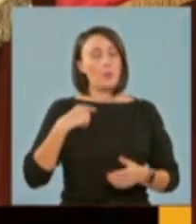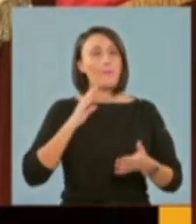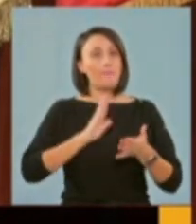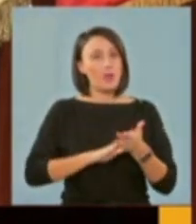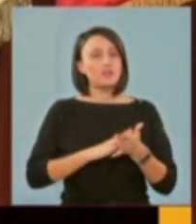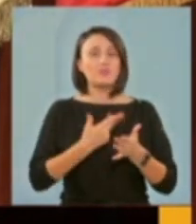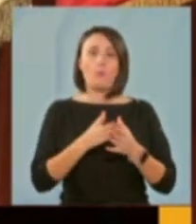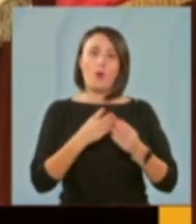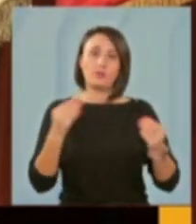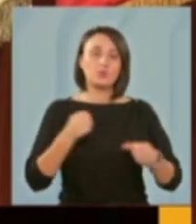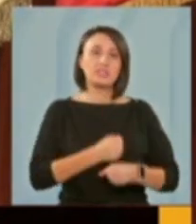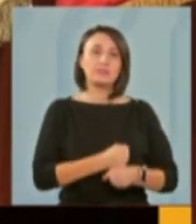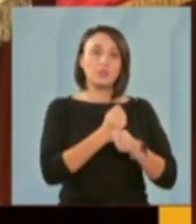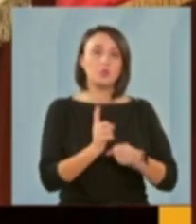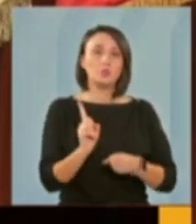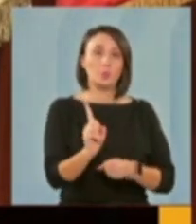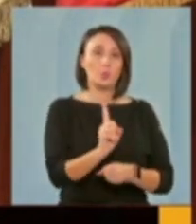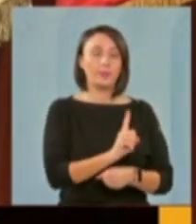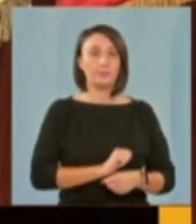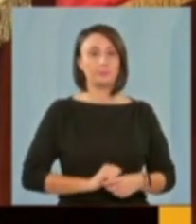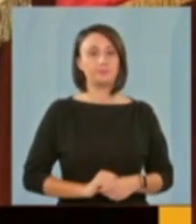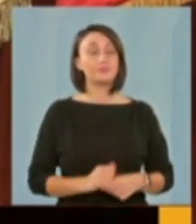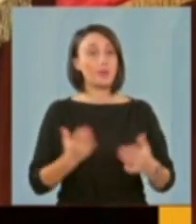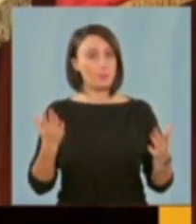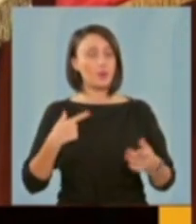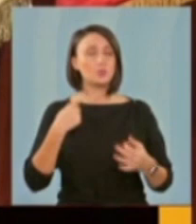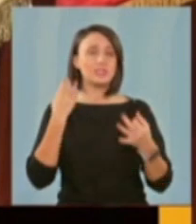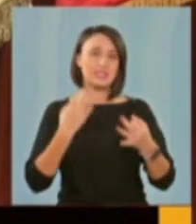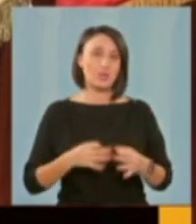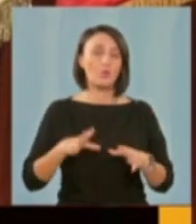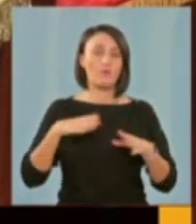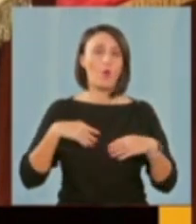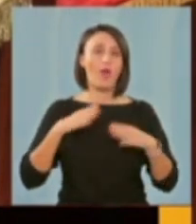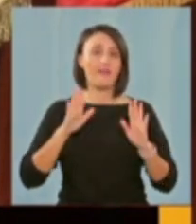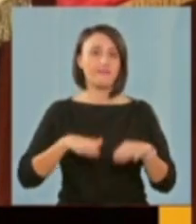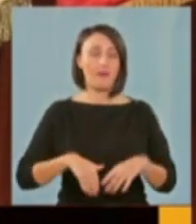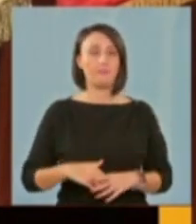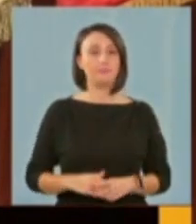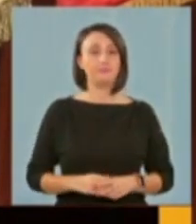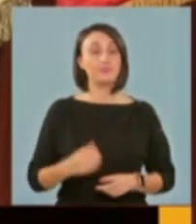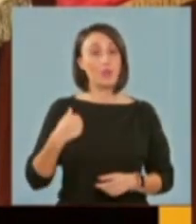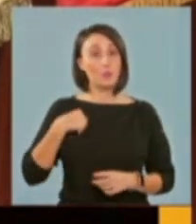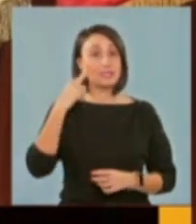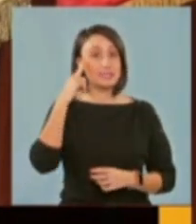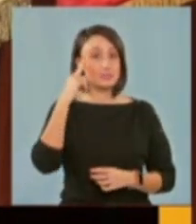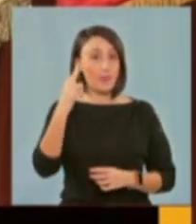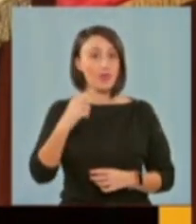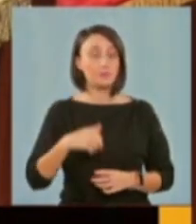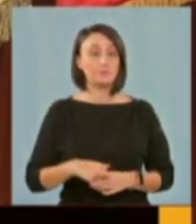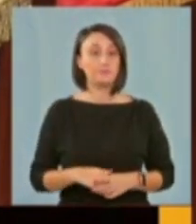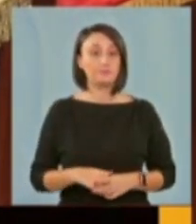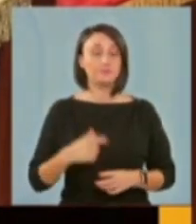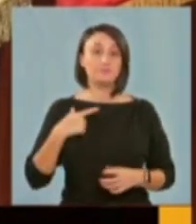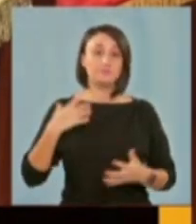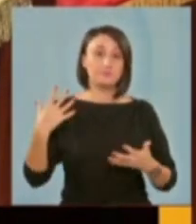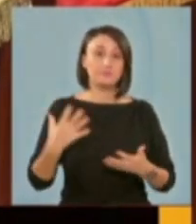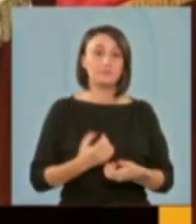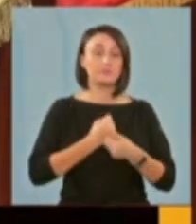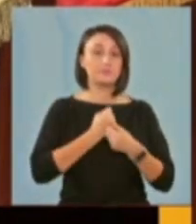bazez foarte mult pe sprijinul domniei sale, pe care cu siguranță îl voi avea. Sper ca să